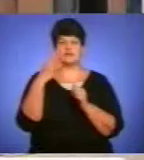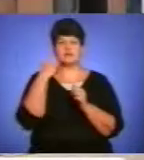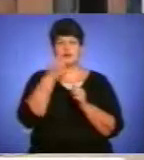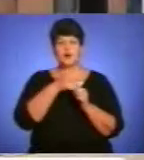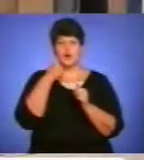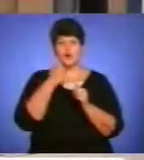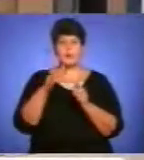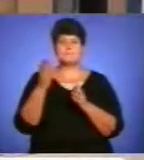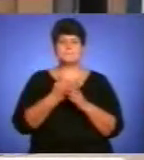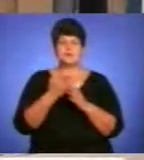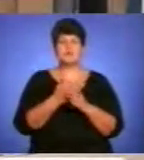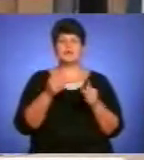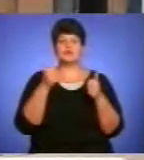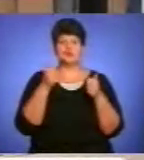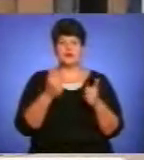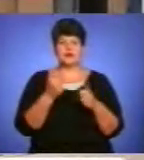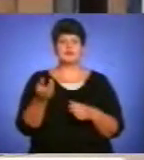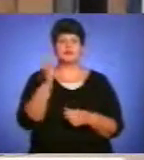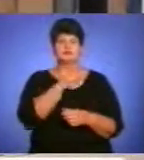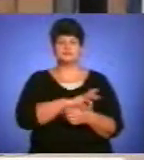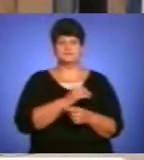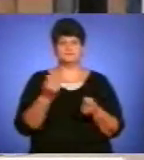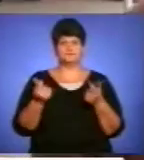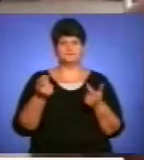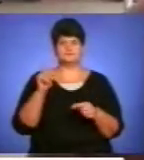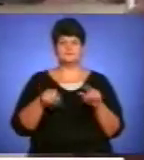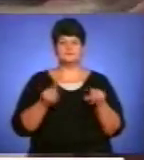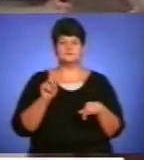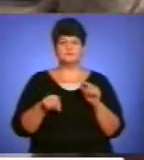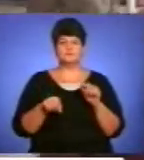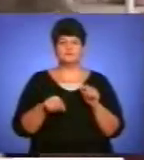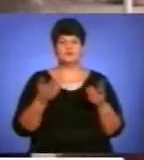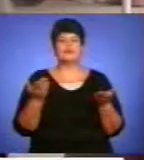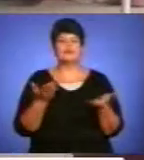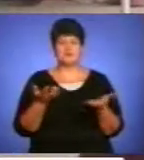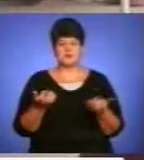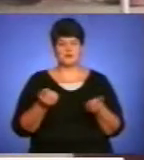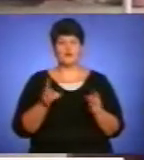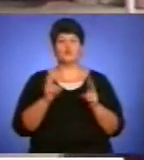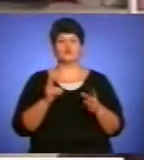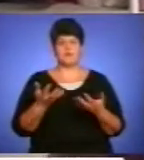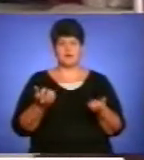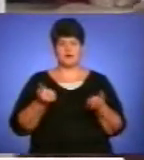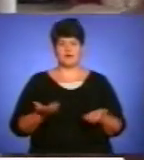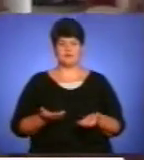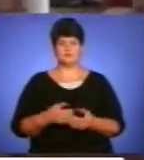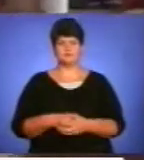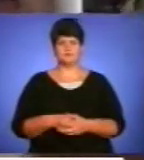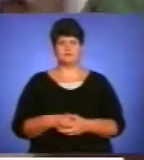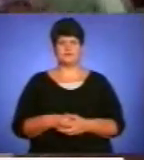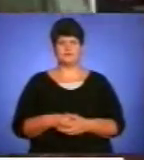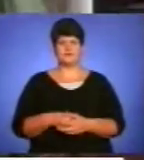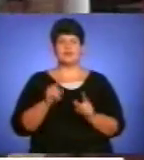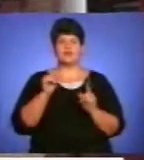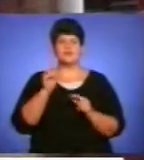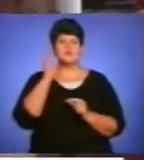кажуть, пільги – річ добра, та скористатися ними вдається не завжди. Та де беру, хто там бере? Навіть